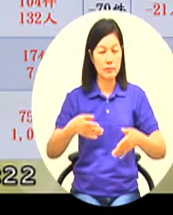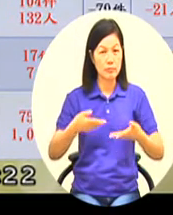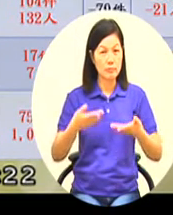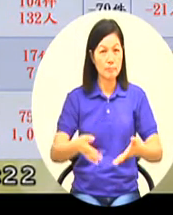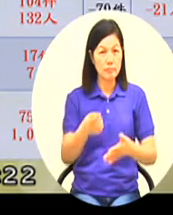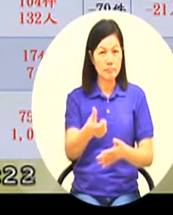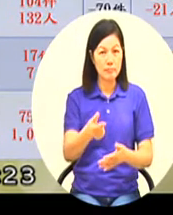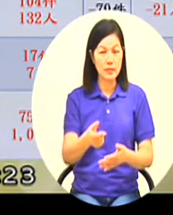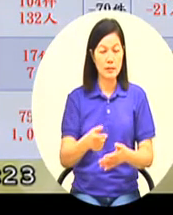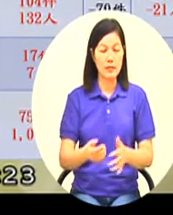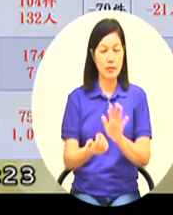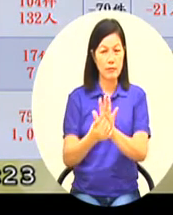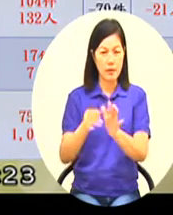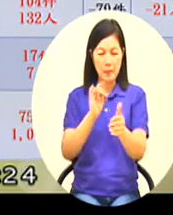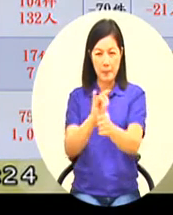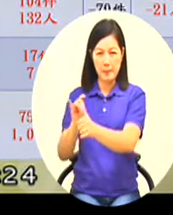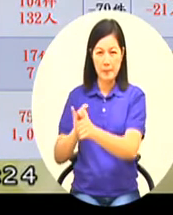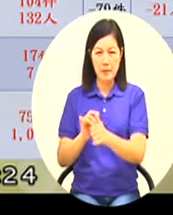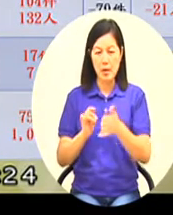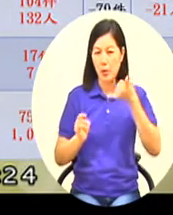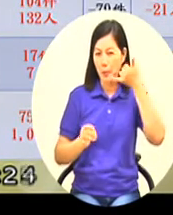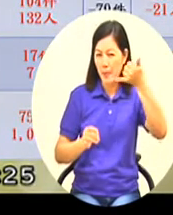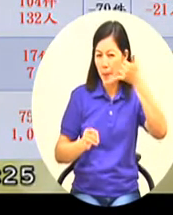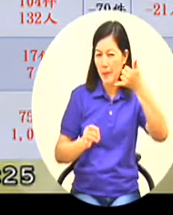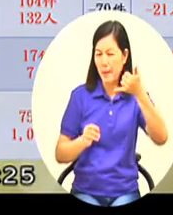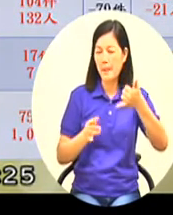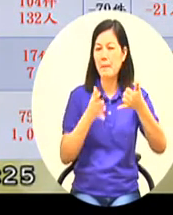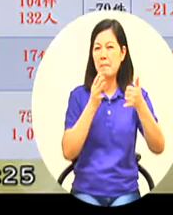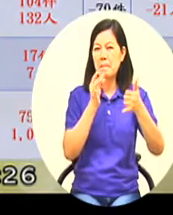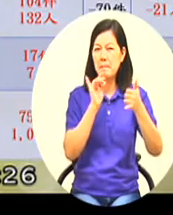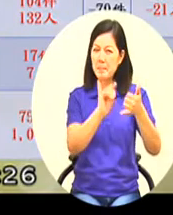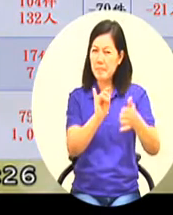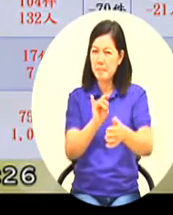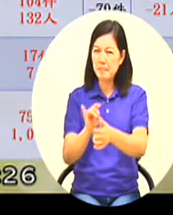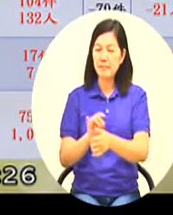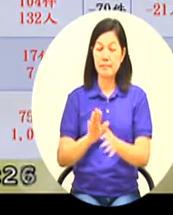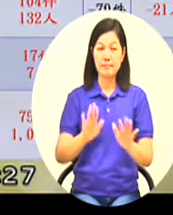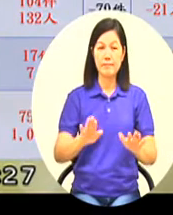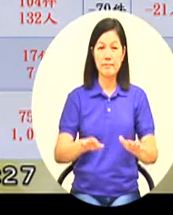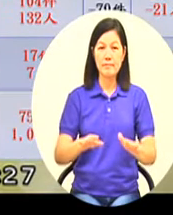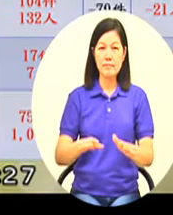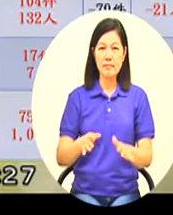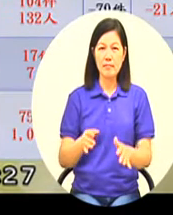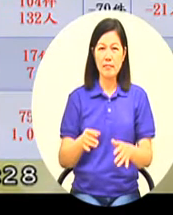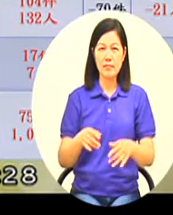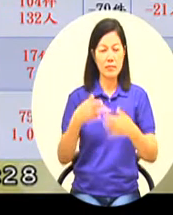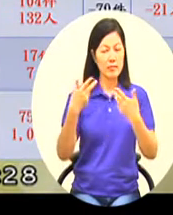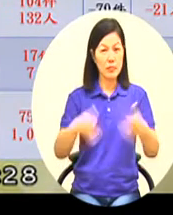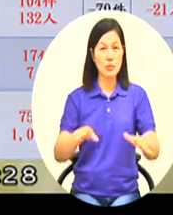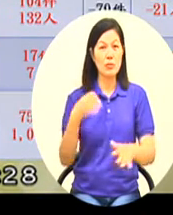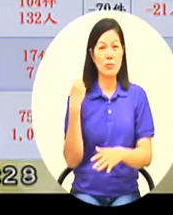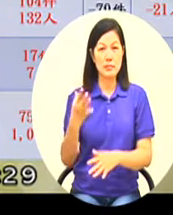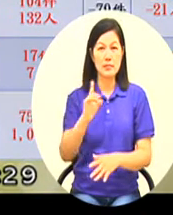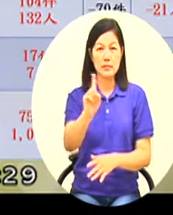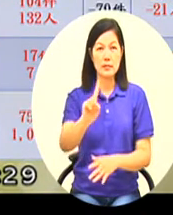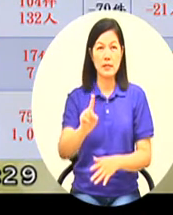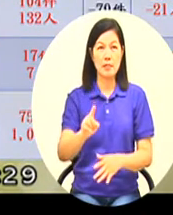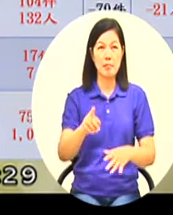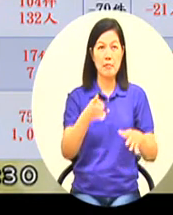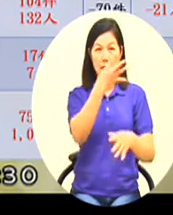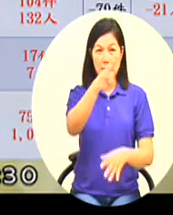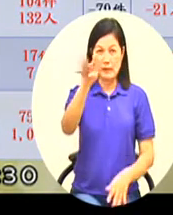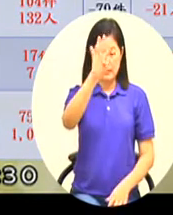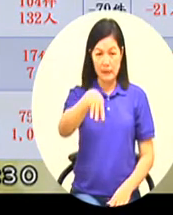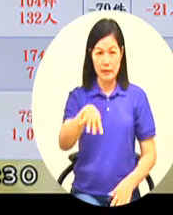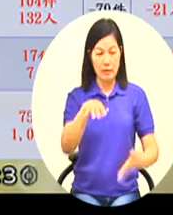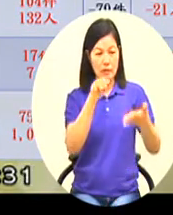打击这个电信诈骗。那目前比较流行的就是我们表列的这四个诈骗的一